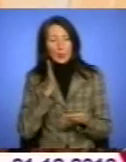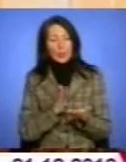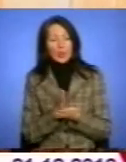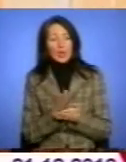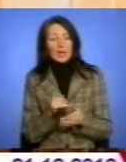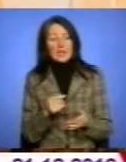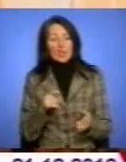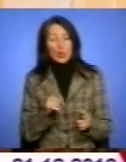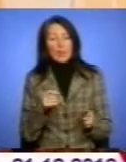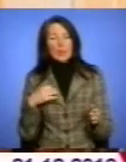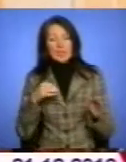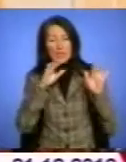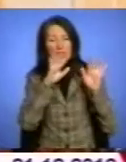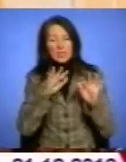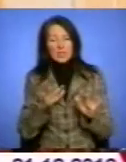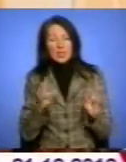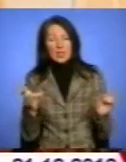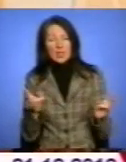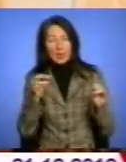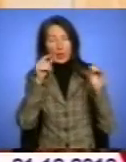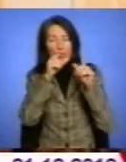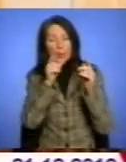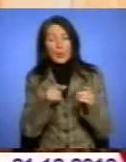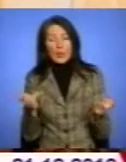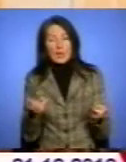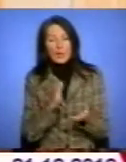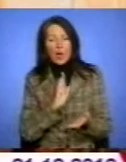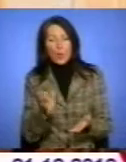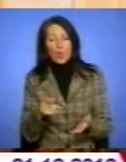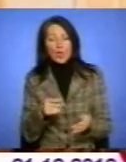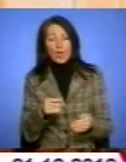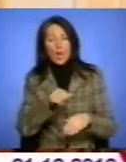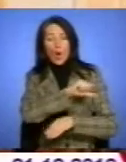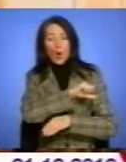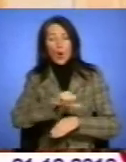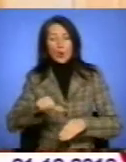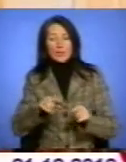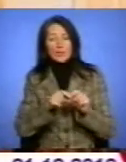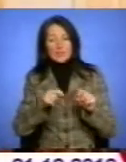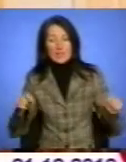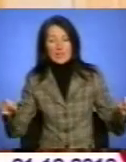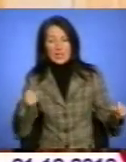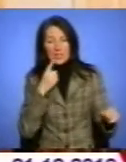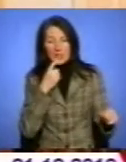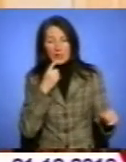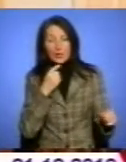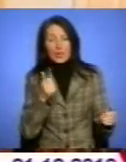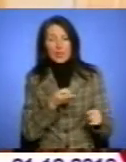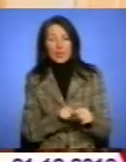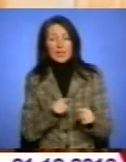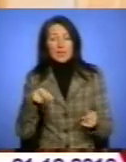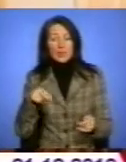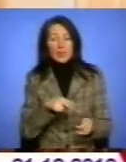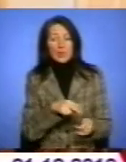сніг, там повинні бути огороджувальні стрічки. В першу чергу це заходить до магазинів, до аптек. Ну, ми знаємо, що перший поверх практично всі